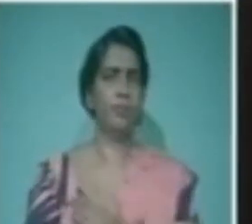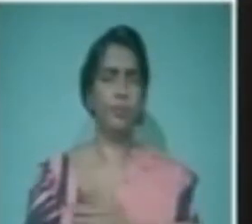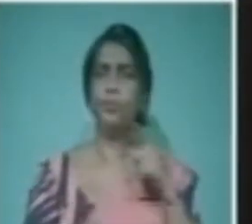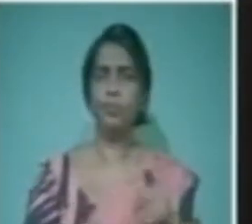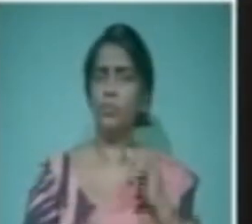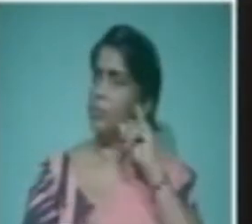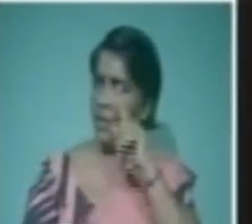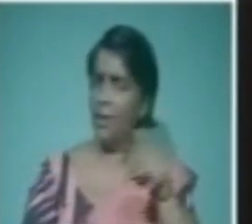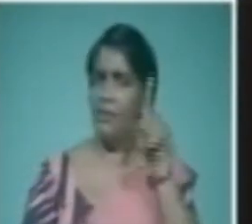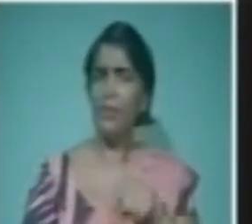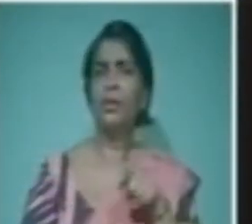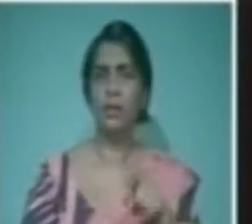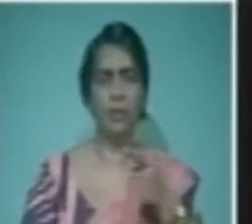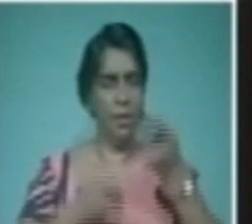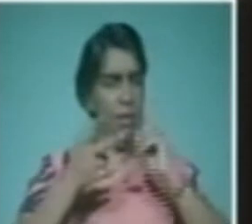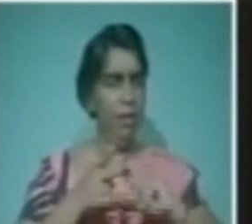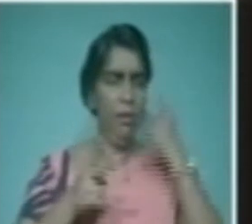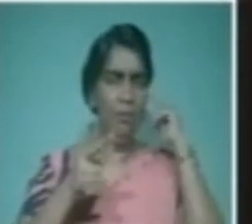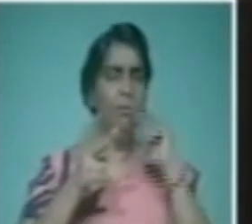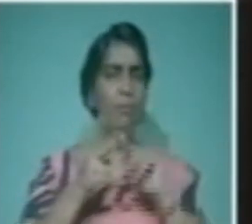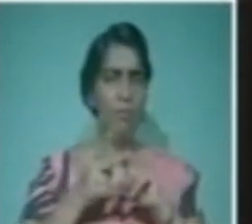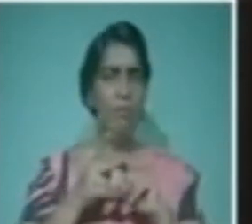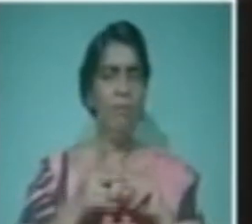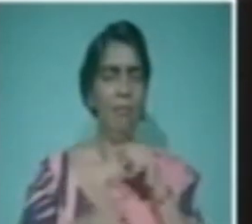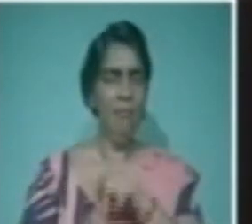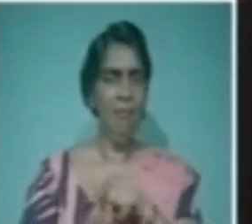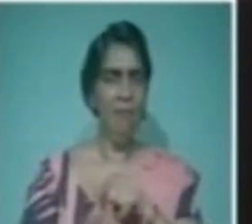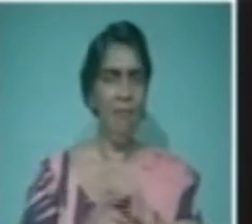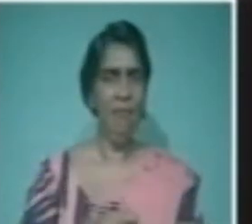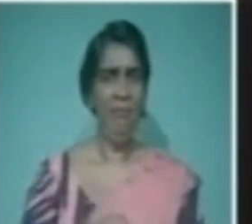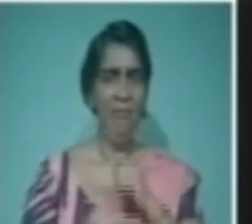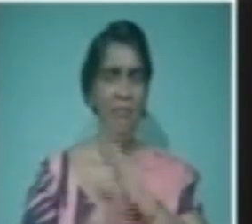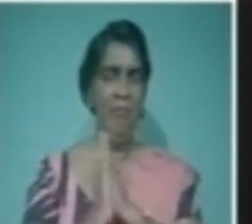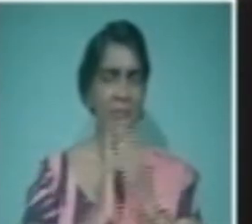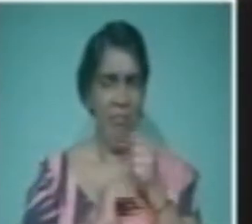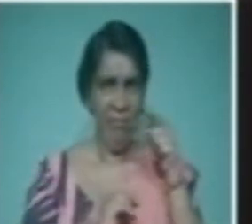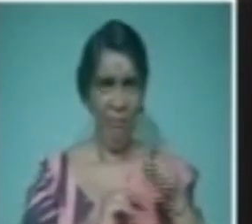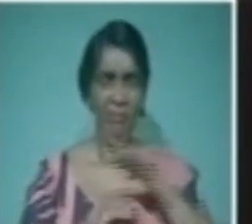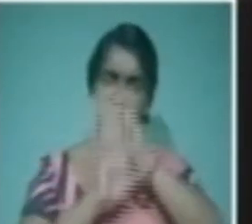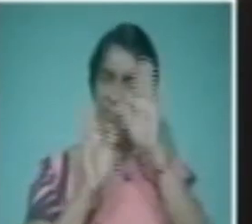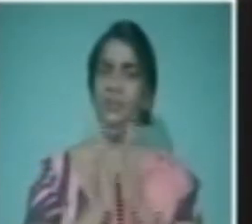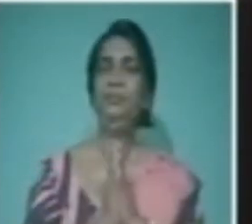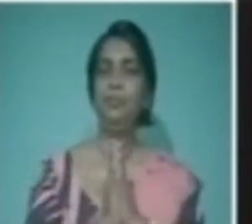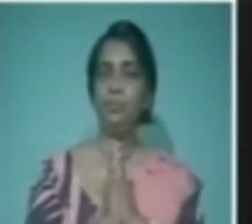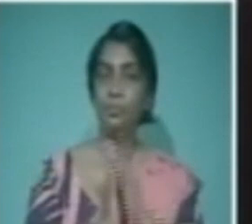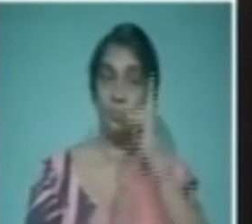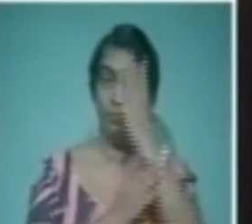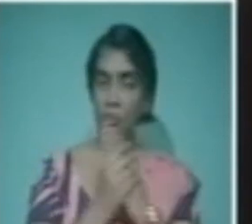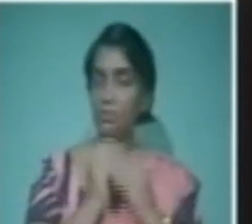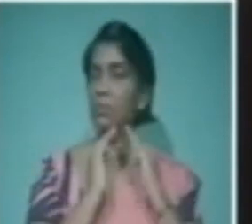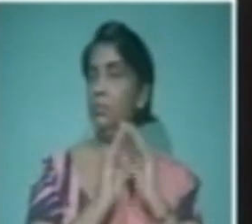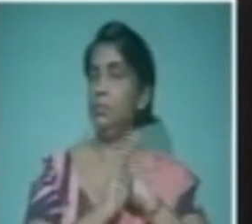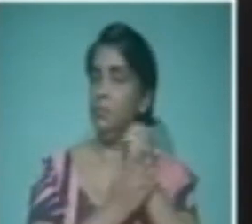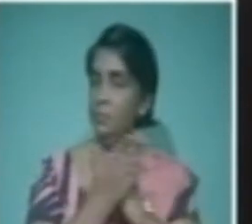hari weradi ilanga karanawa garu kathanayakathumani me viharasthana paddhatiyata aagamika